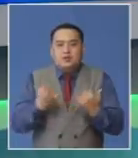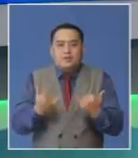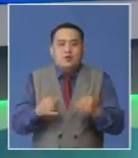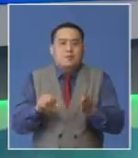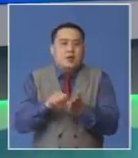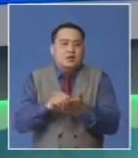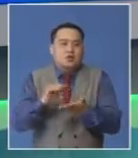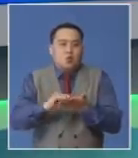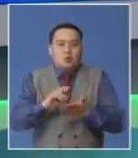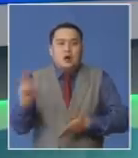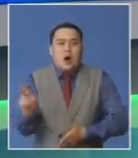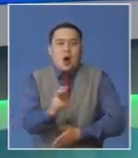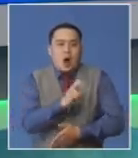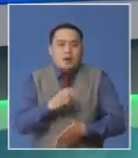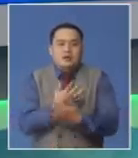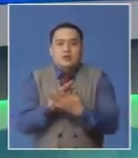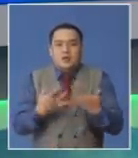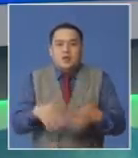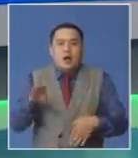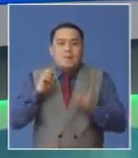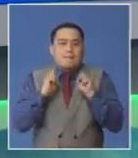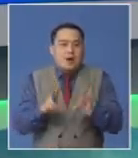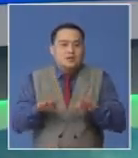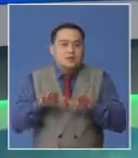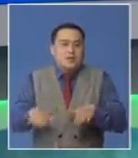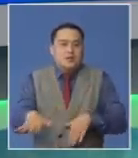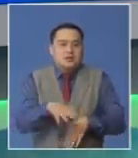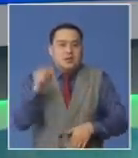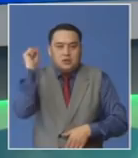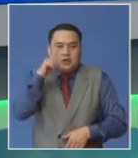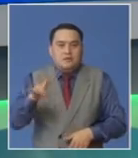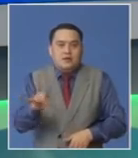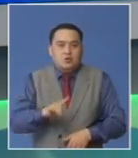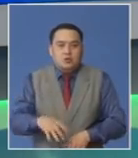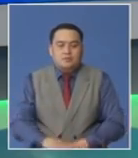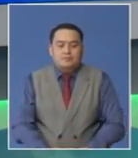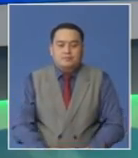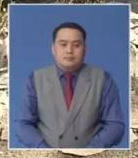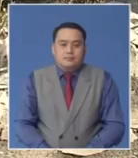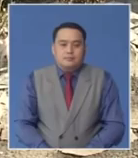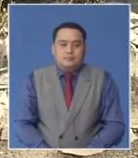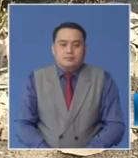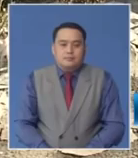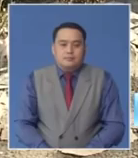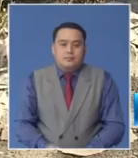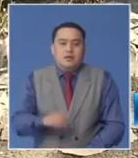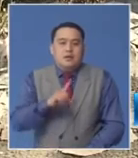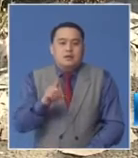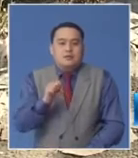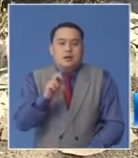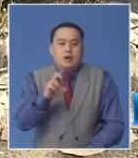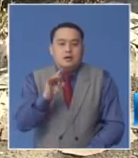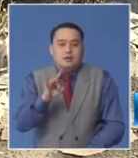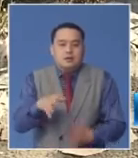сегодня представители сми объехали некоторые поводка опасные зоны иски ленского района за керол бакиров